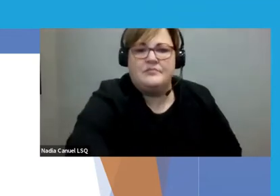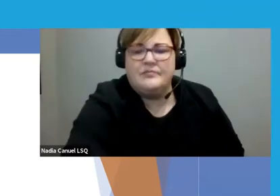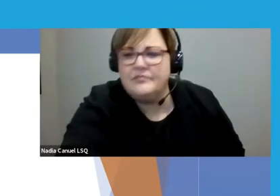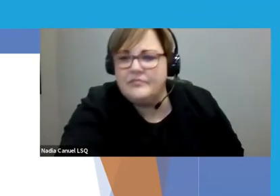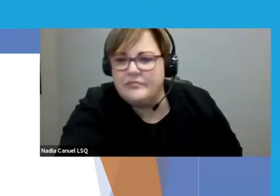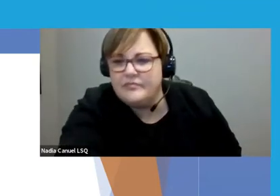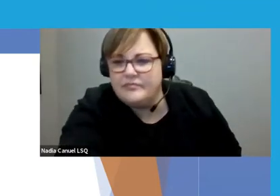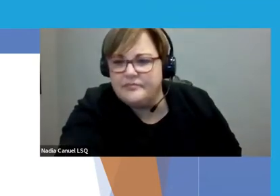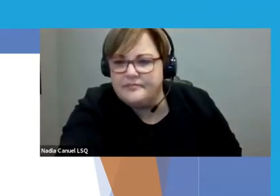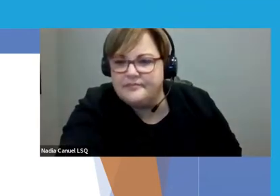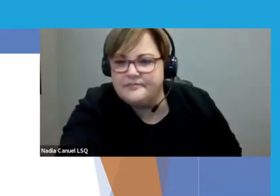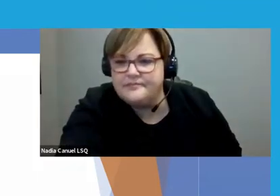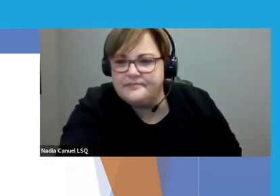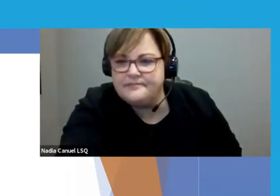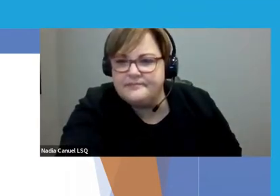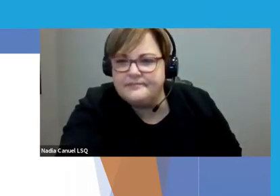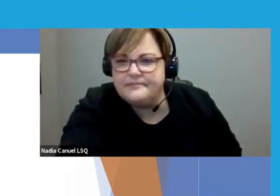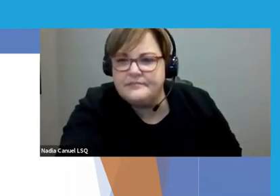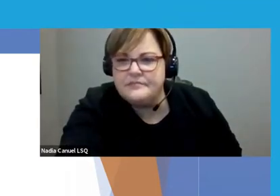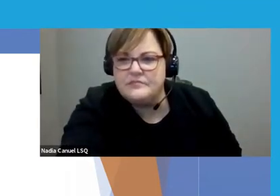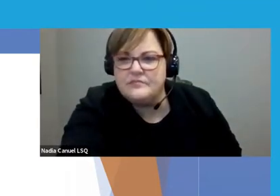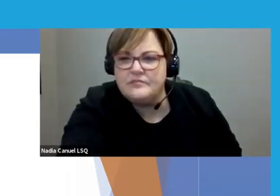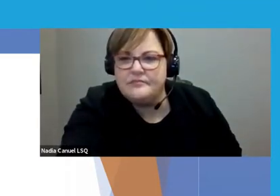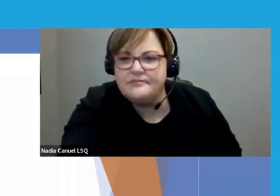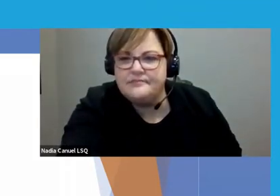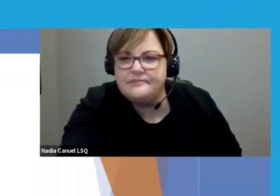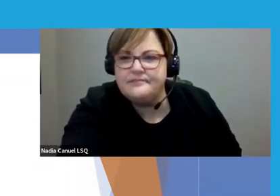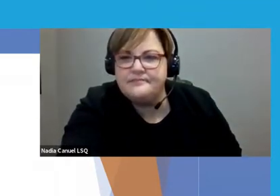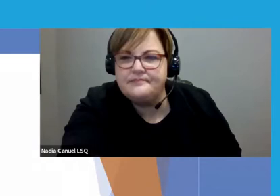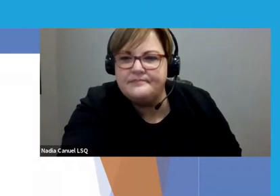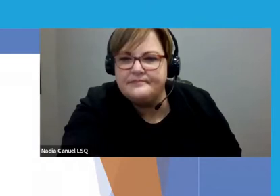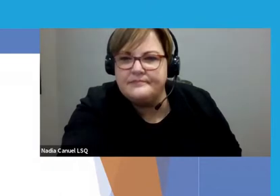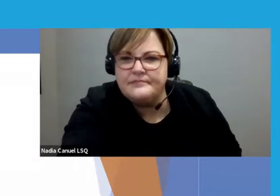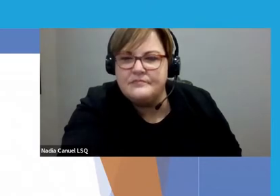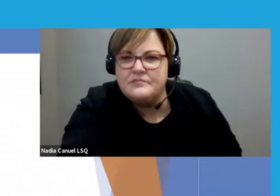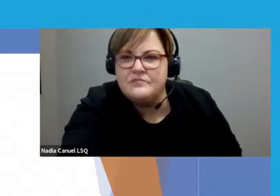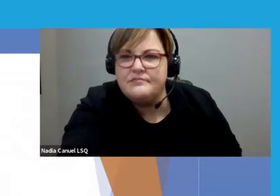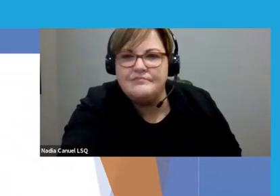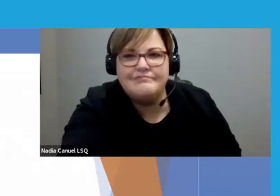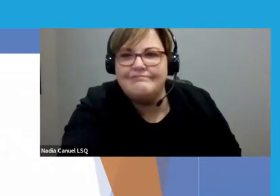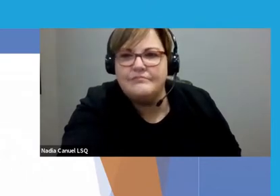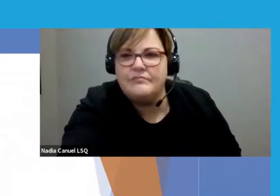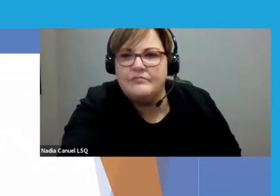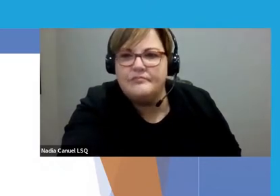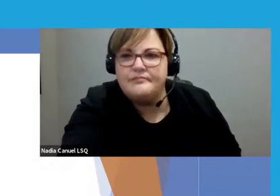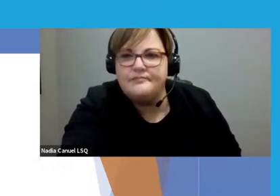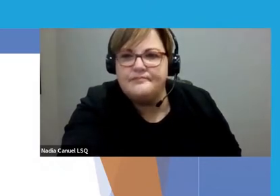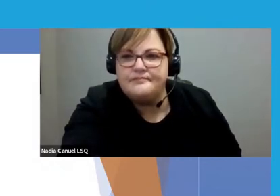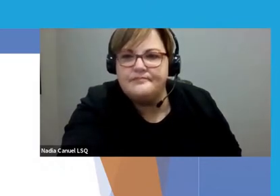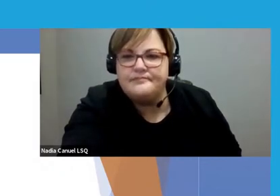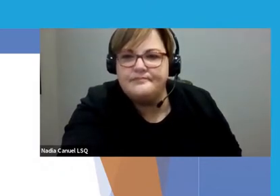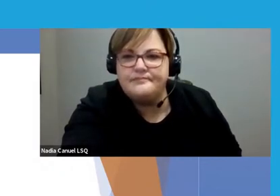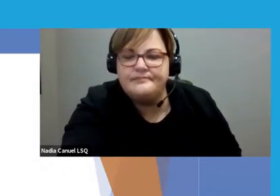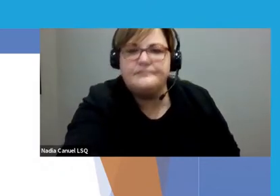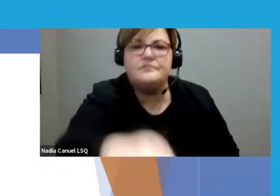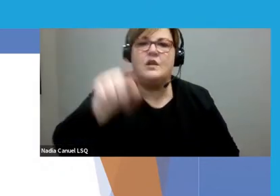des intervenants, vous avez sûrement entendu déjà parler de l'intersectionnalité et